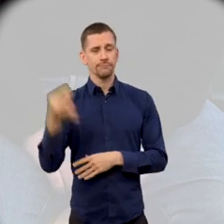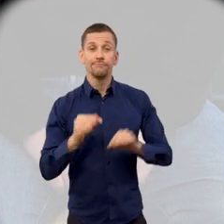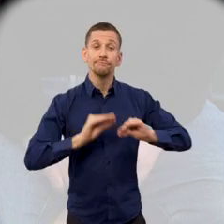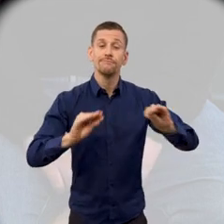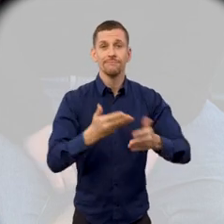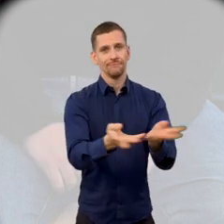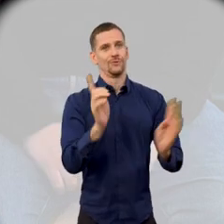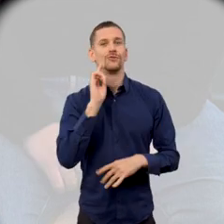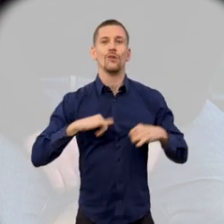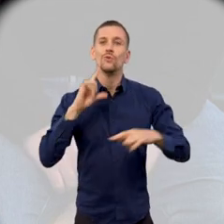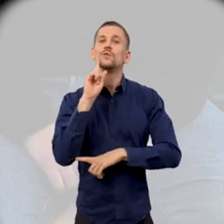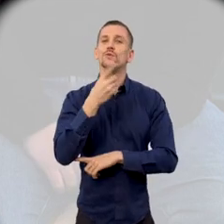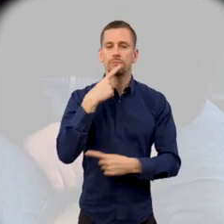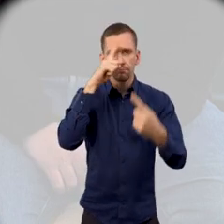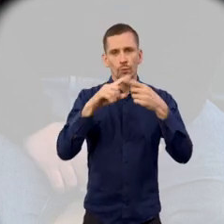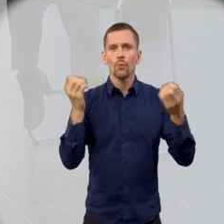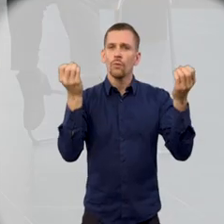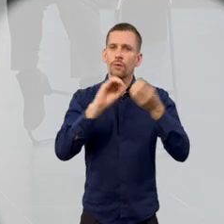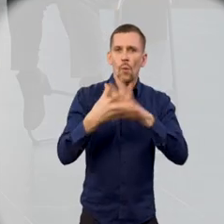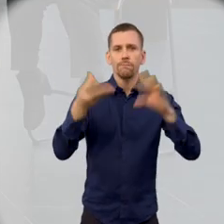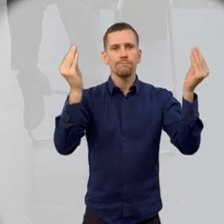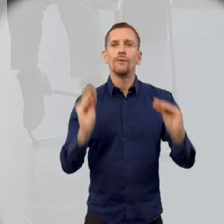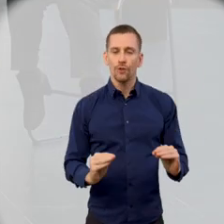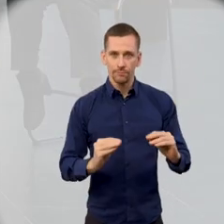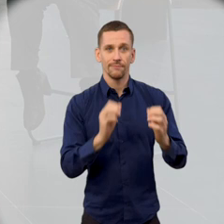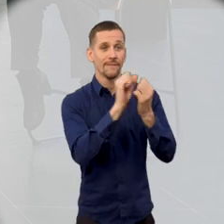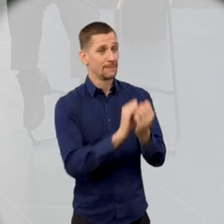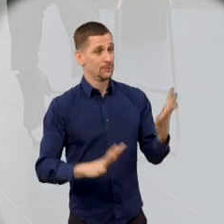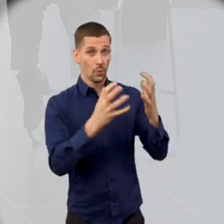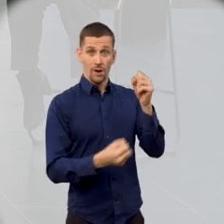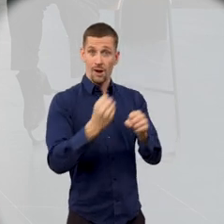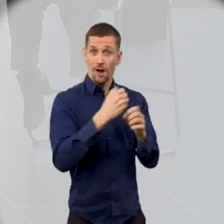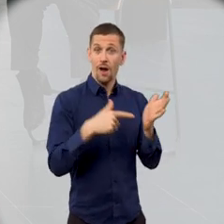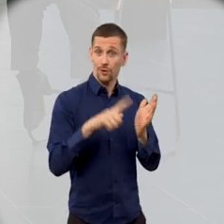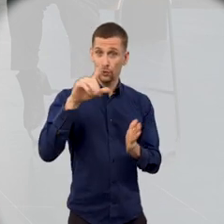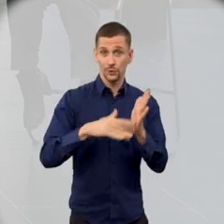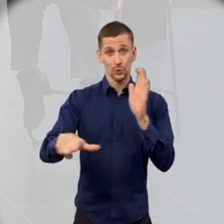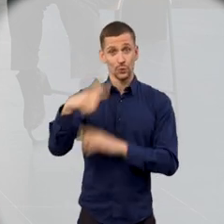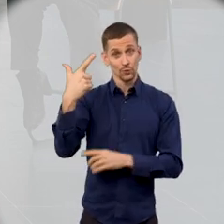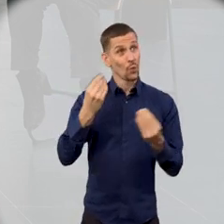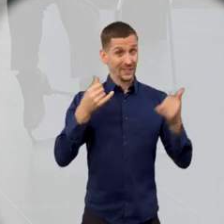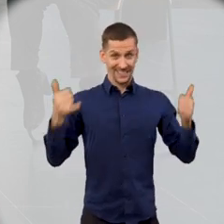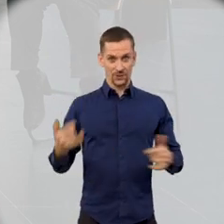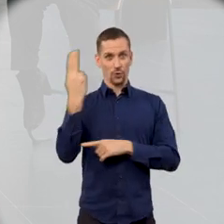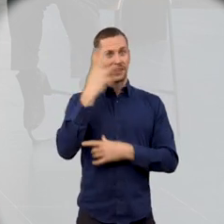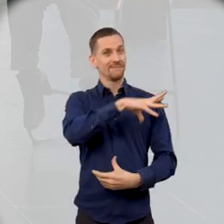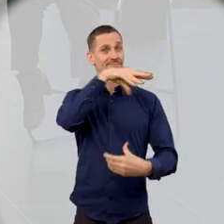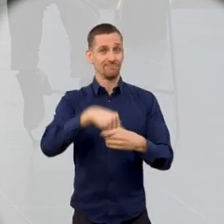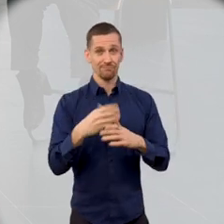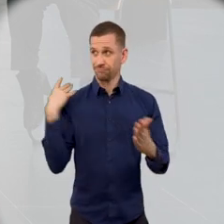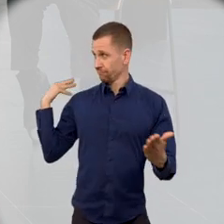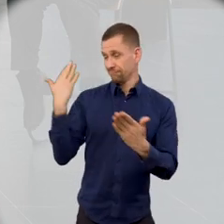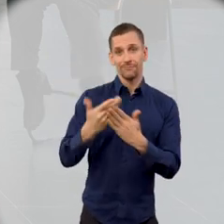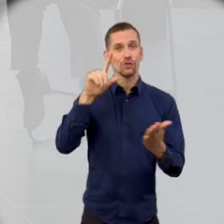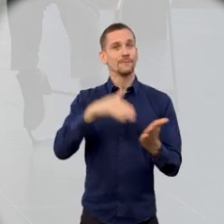fondée en 2012 et est résidente ici au campus de la région numérique depuis 2017. Alors on va commencer par